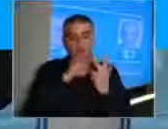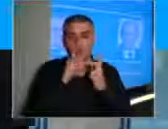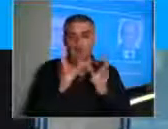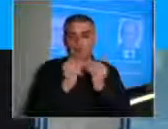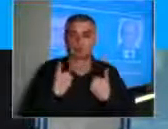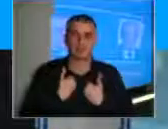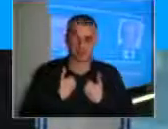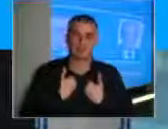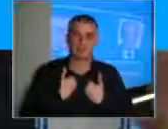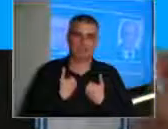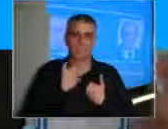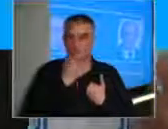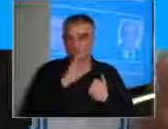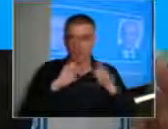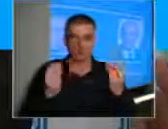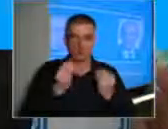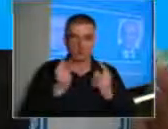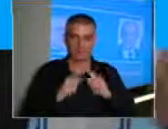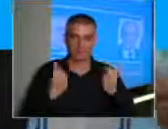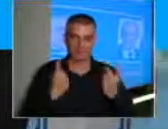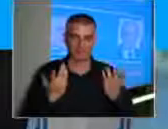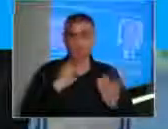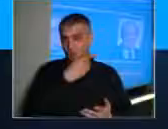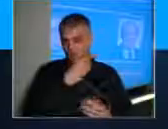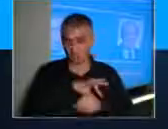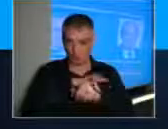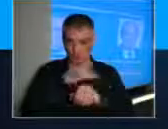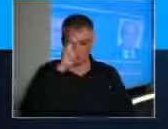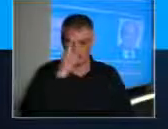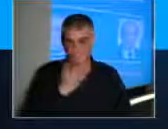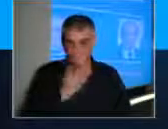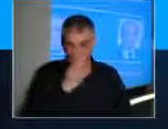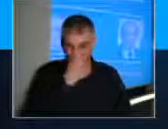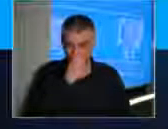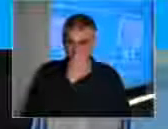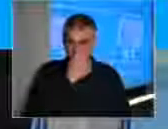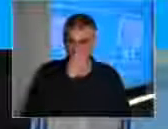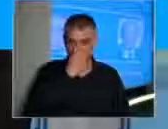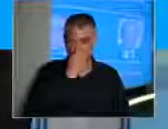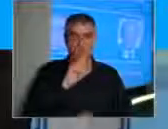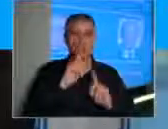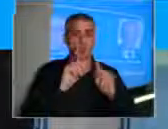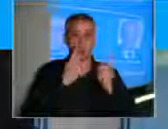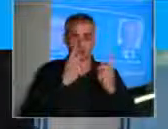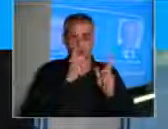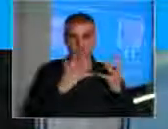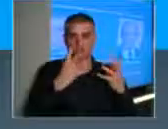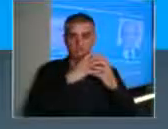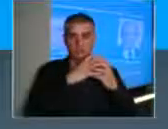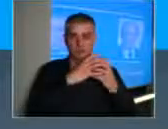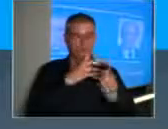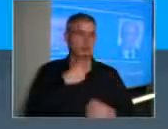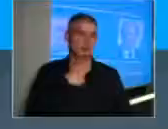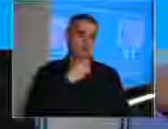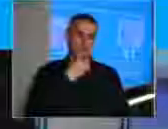שאיתי. ואומר עליהם גם כל מיני דברים אחרים. אז הוא ינהל את הליכוד, שקודם כל האוסף האנשים הזה שהתכנס תחת סיסמה. אבל שאלתי אותך